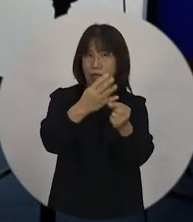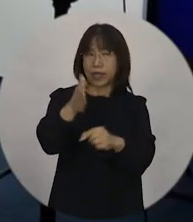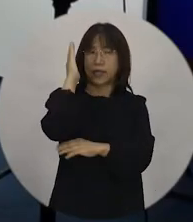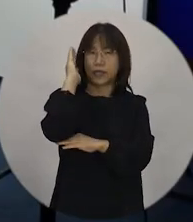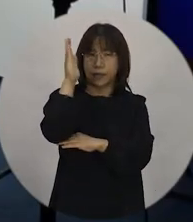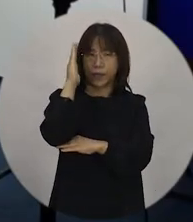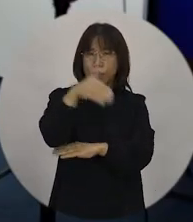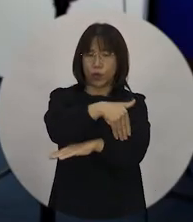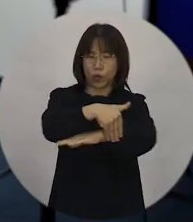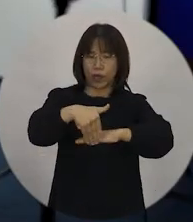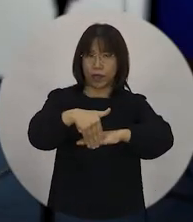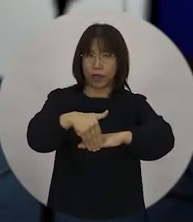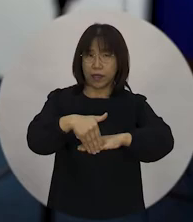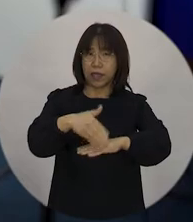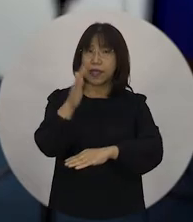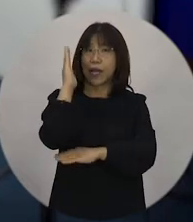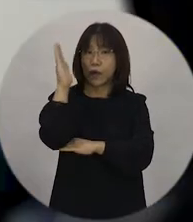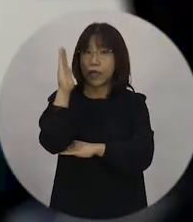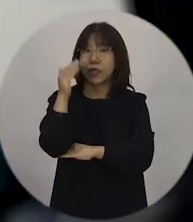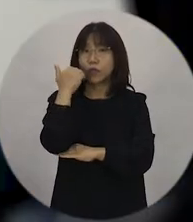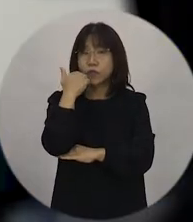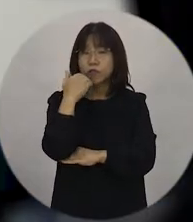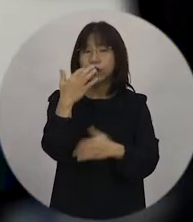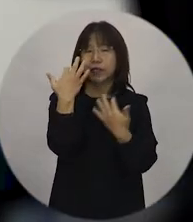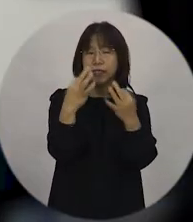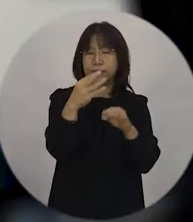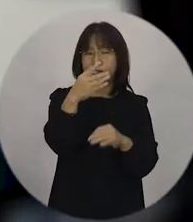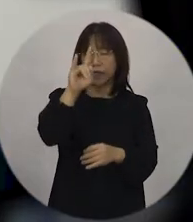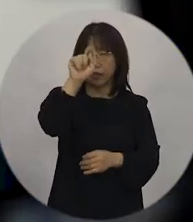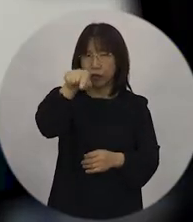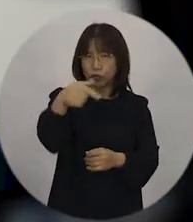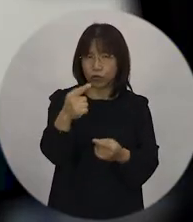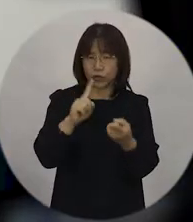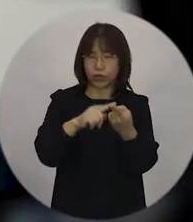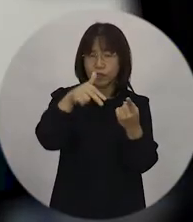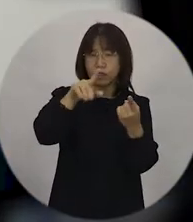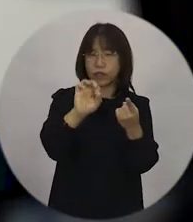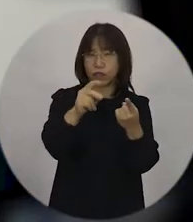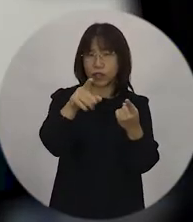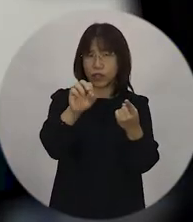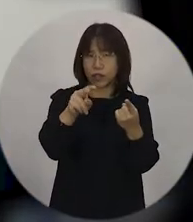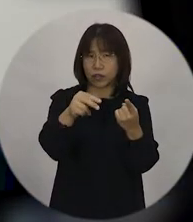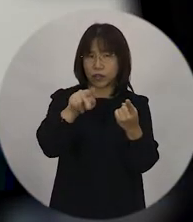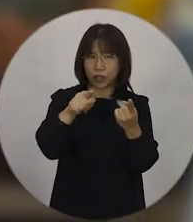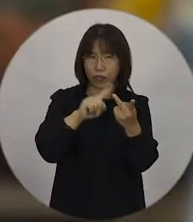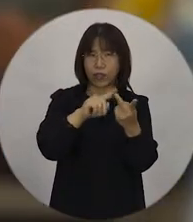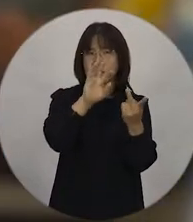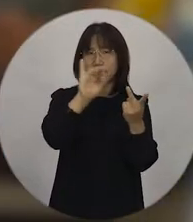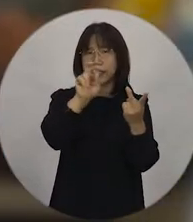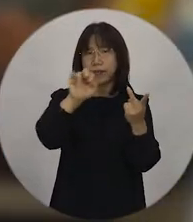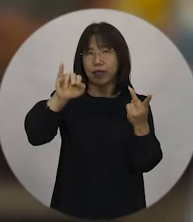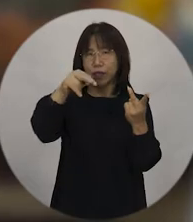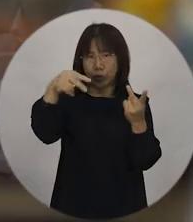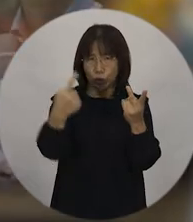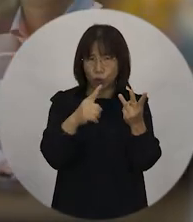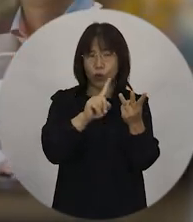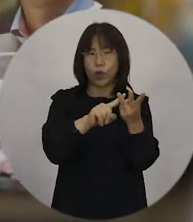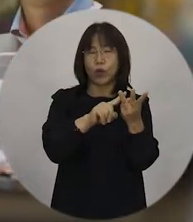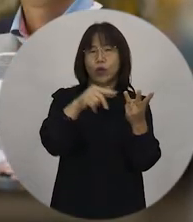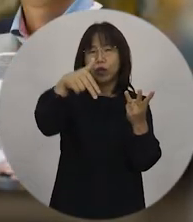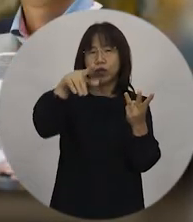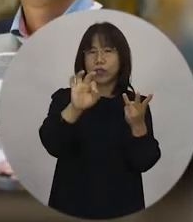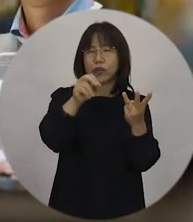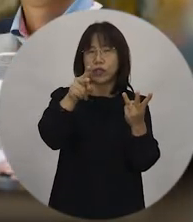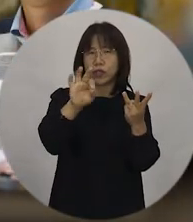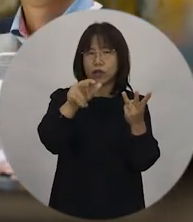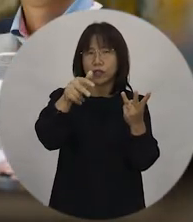걸쳐 강의가 진행됩니다. 강의에는 팝 칼럼니스트 김태훈을 비롯해 정영선, 이미도, 이동진